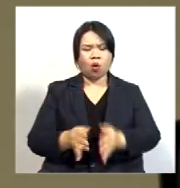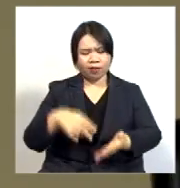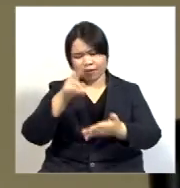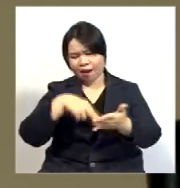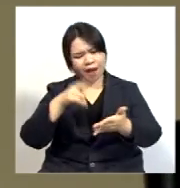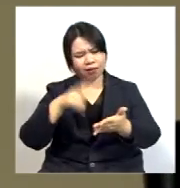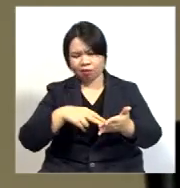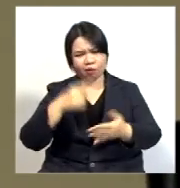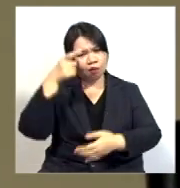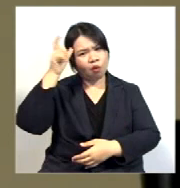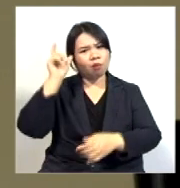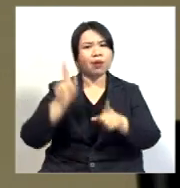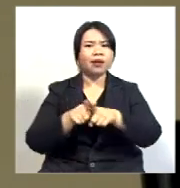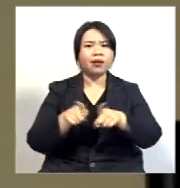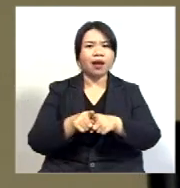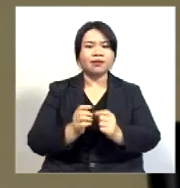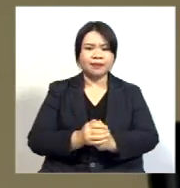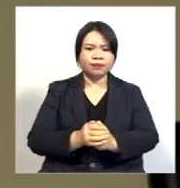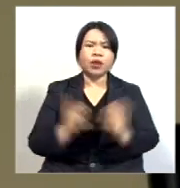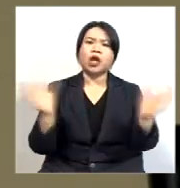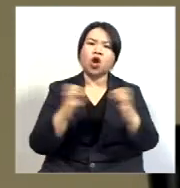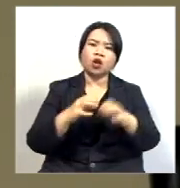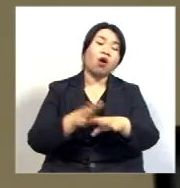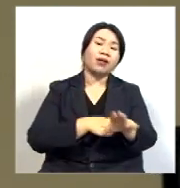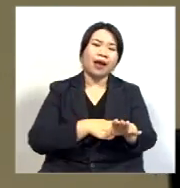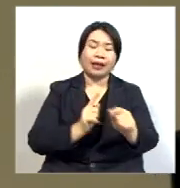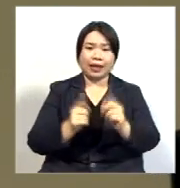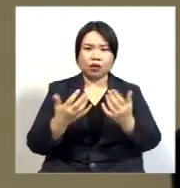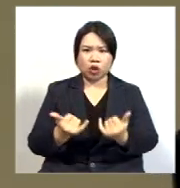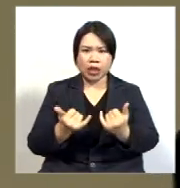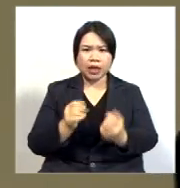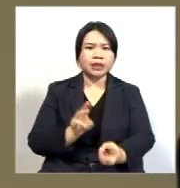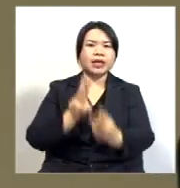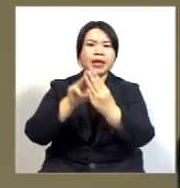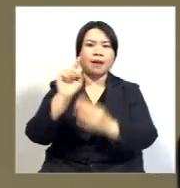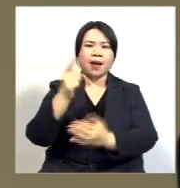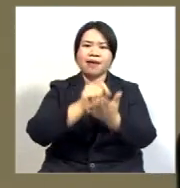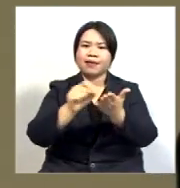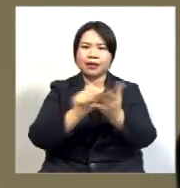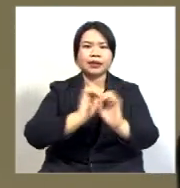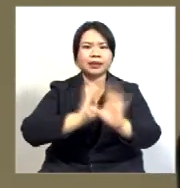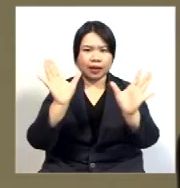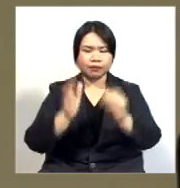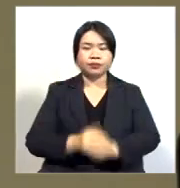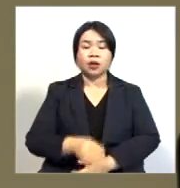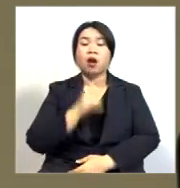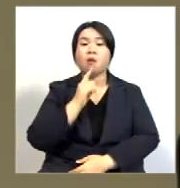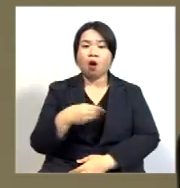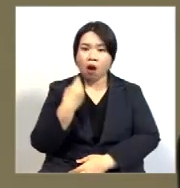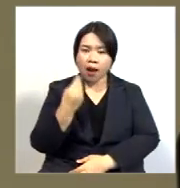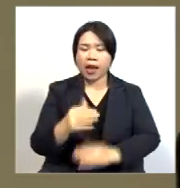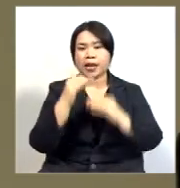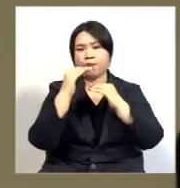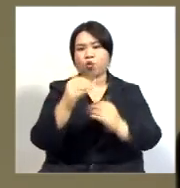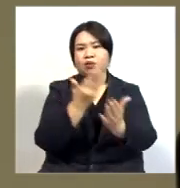ำตีความไม่ได้มันถึงได้ทะเลาะกันมาตลอดครั้งนี้สัญญาใหม่ที่จะแก้เขียนชัดเจนว่าให้กำหนดเรื่องรา